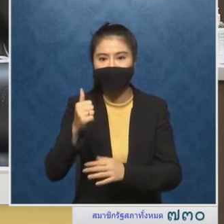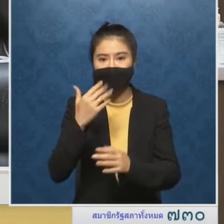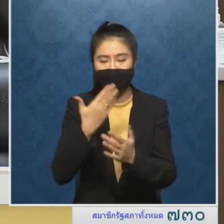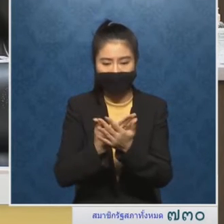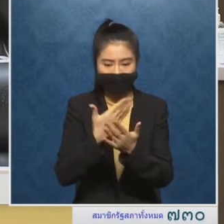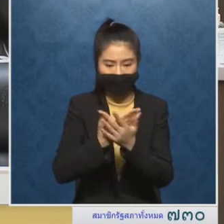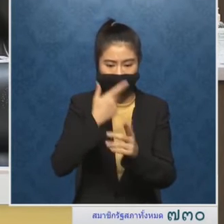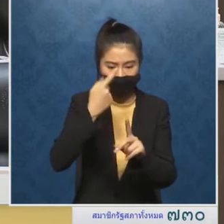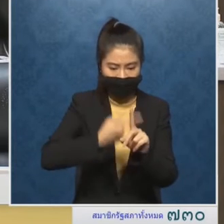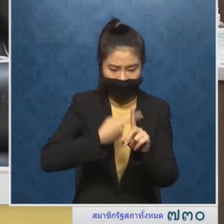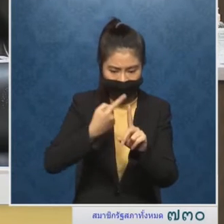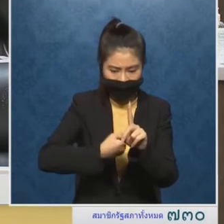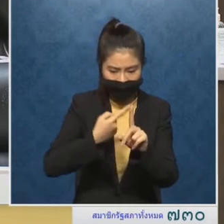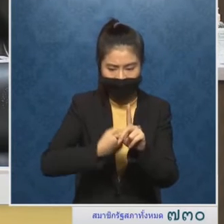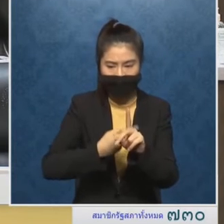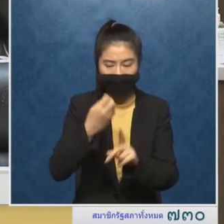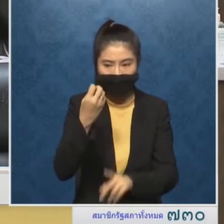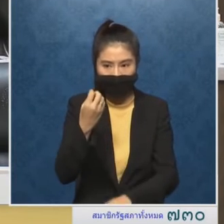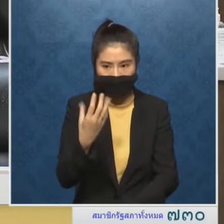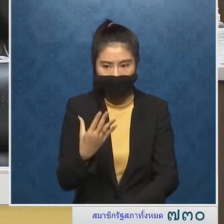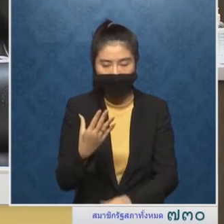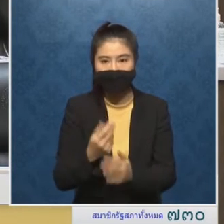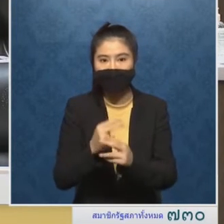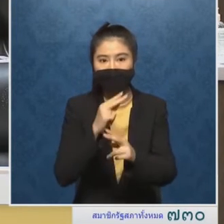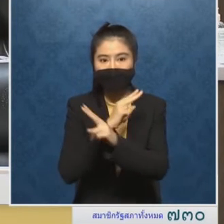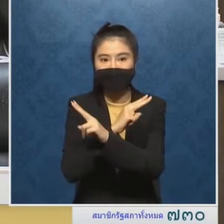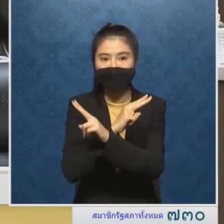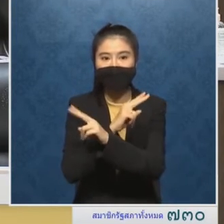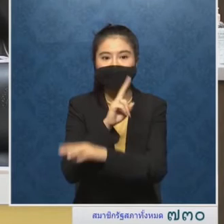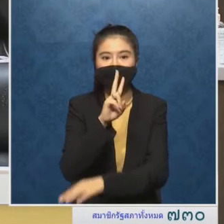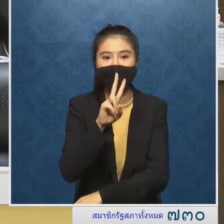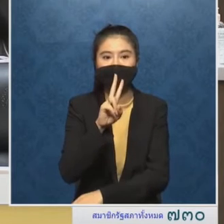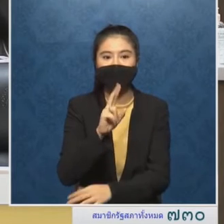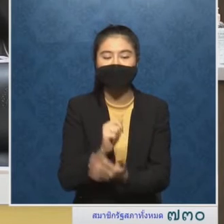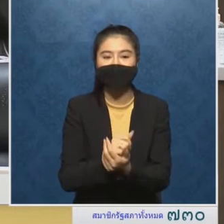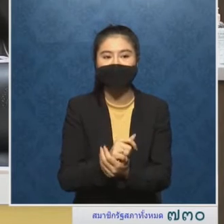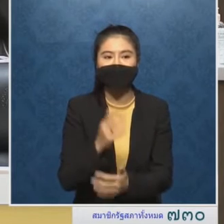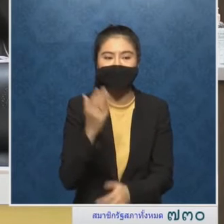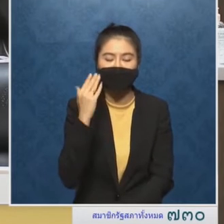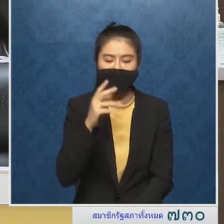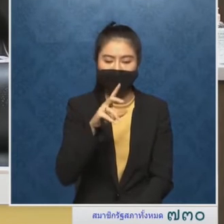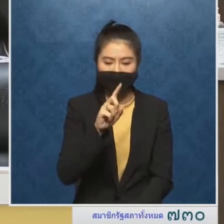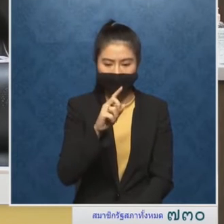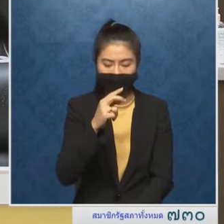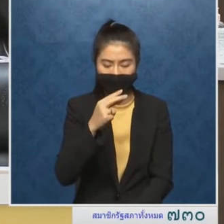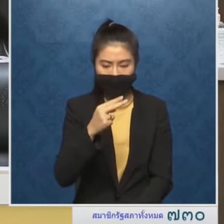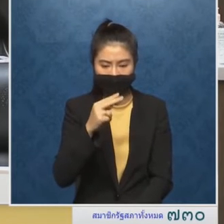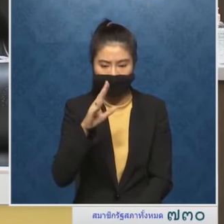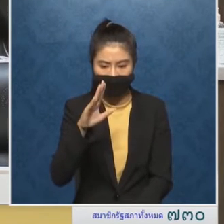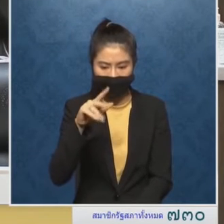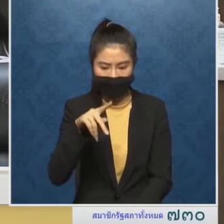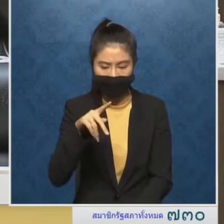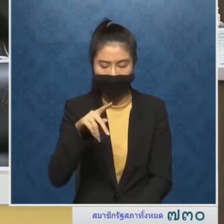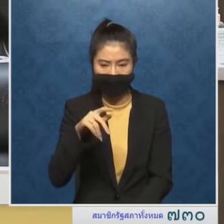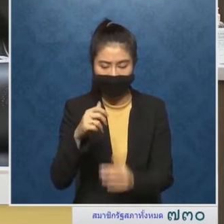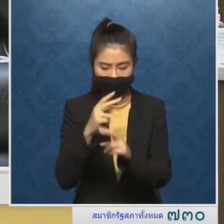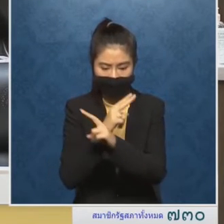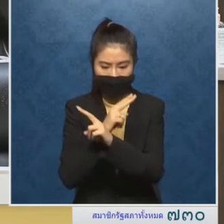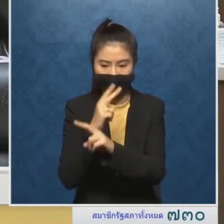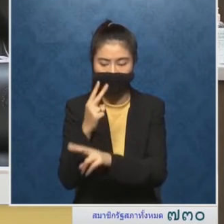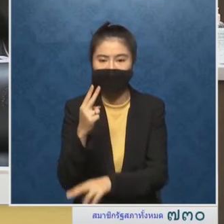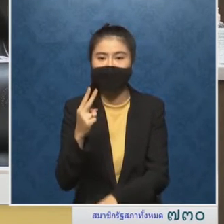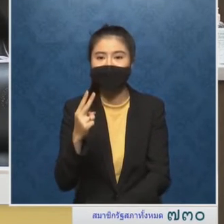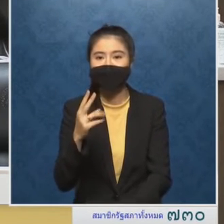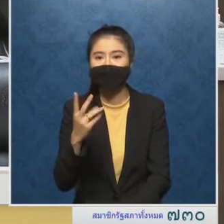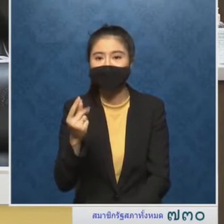เดนเริมต้นเนี่ย เหนือเฉลี่ย ถึงสองเท่าจาก 15000 ก็เป็น 13000 เราจะทำอย่ไรให